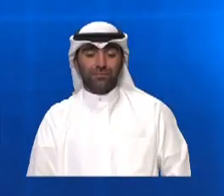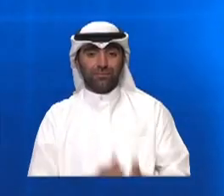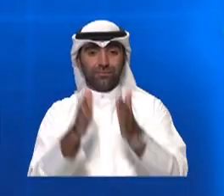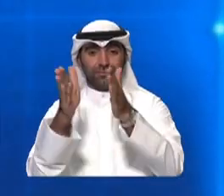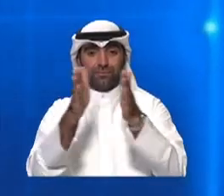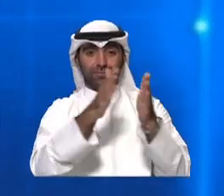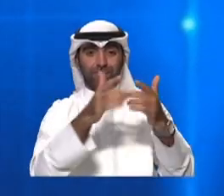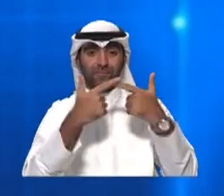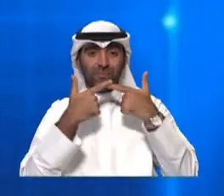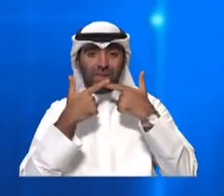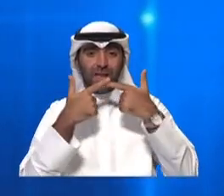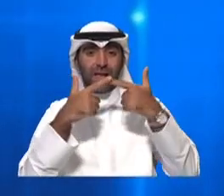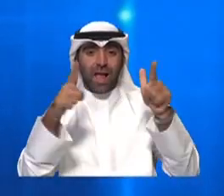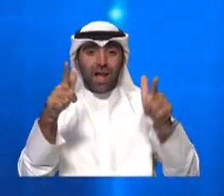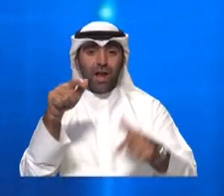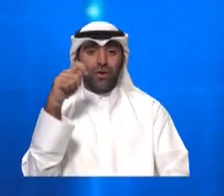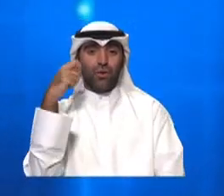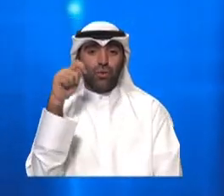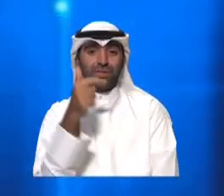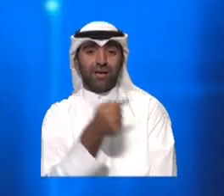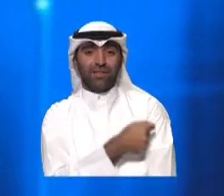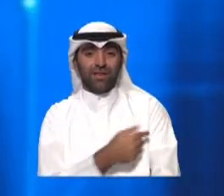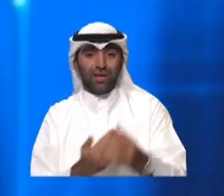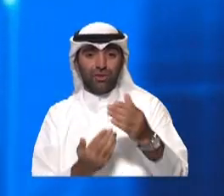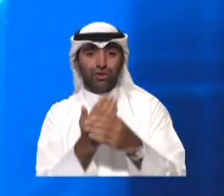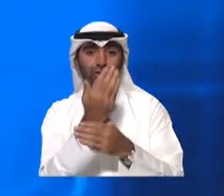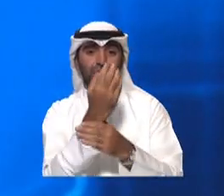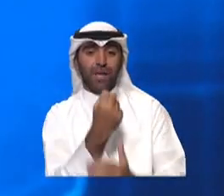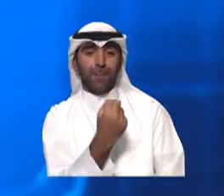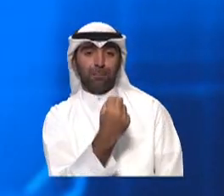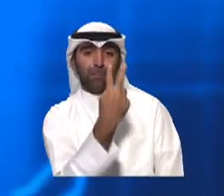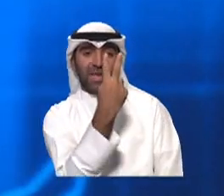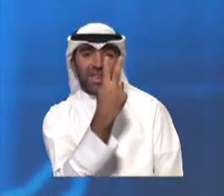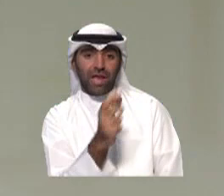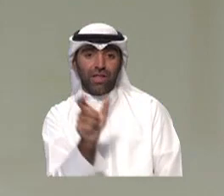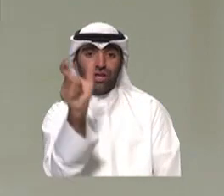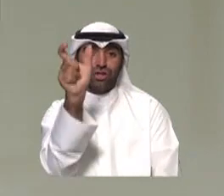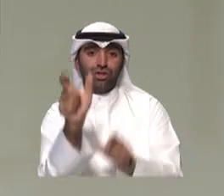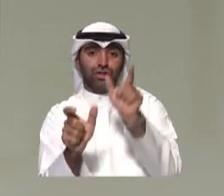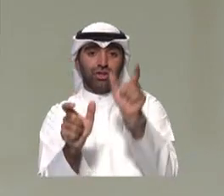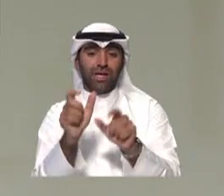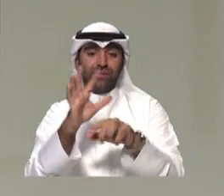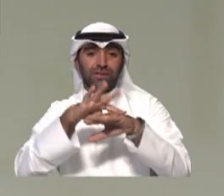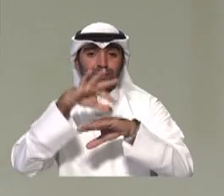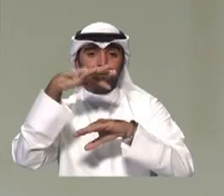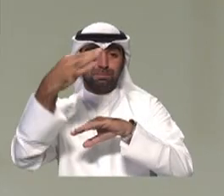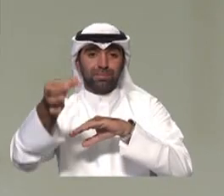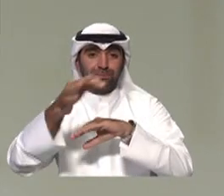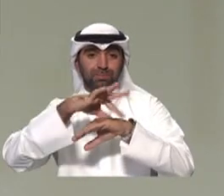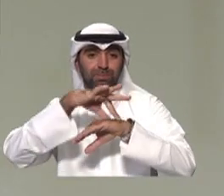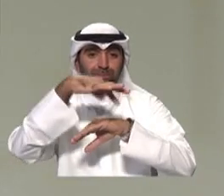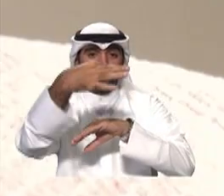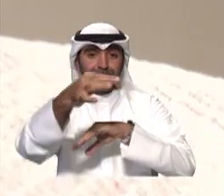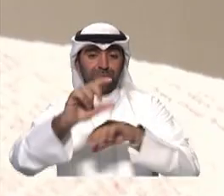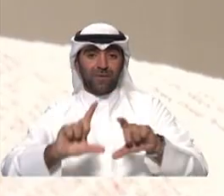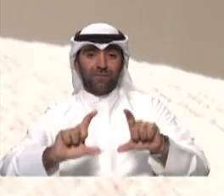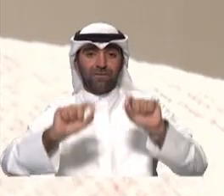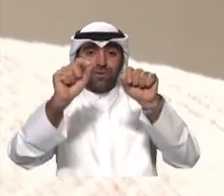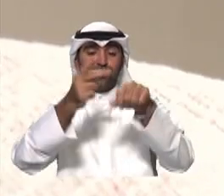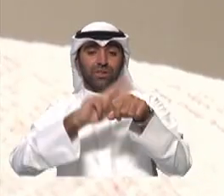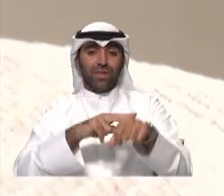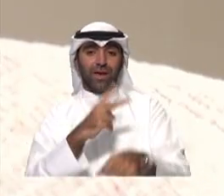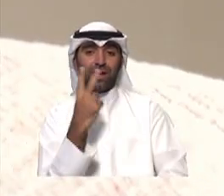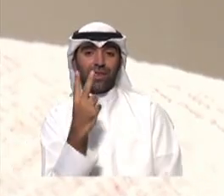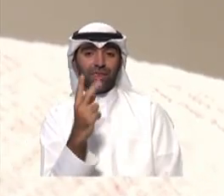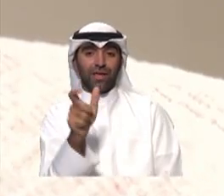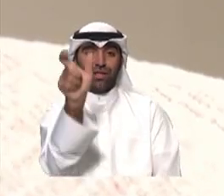أعلنت وزارة الصحة تسجيل 200 إصابة جديدة بفيروس كورونا المستجد في الساعة 24 الماضية، فيما سجلت حالتي وفاة